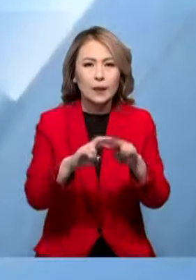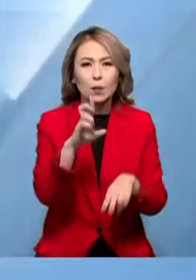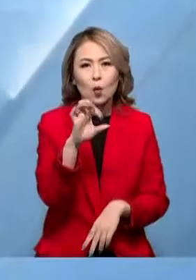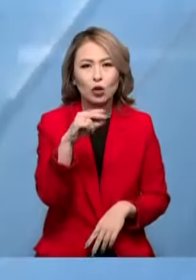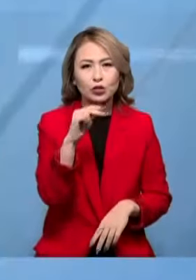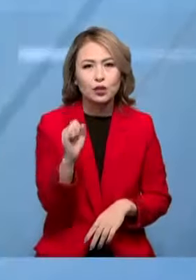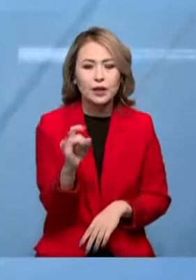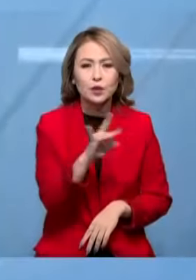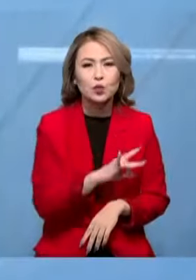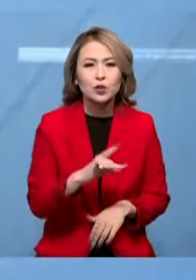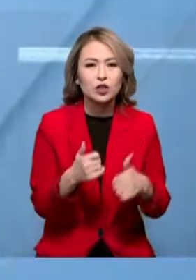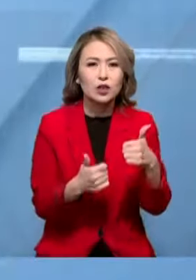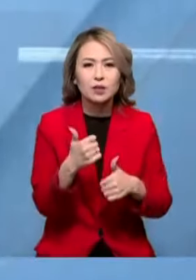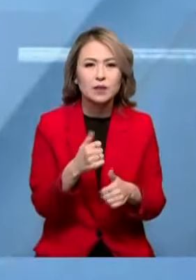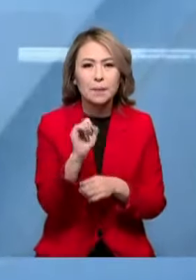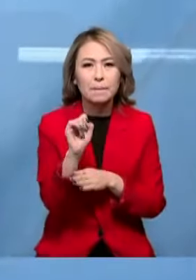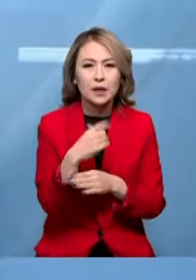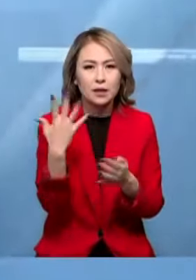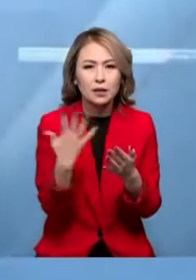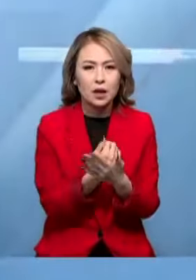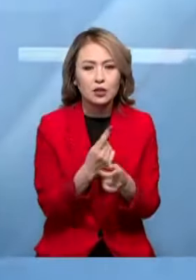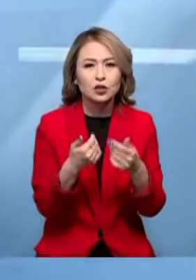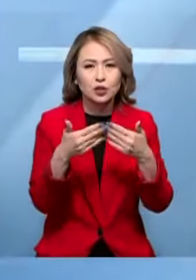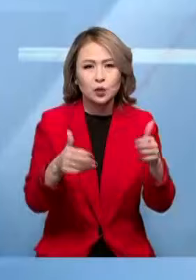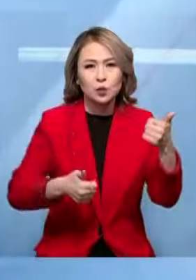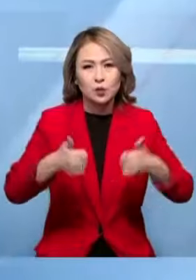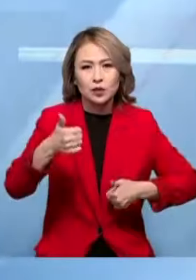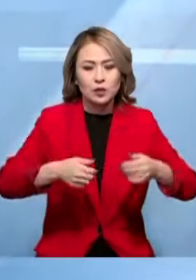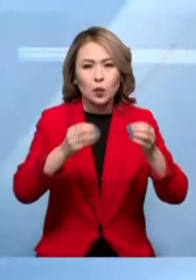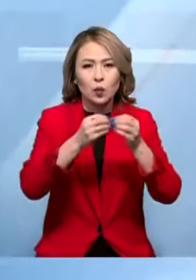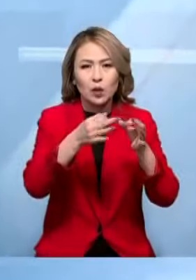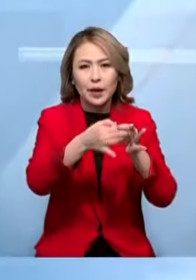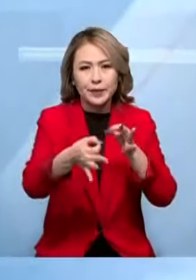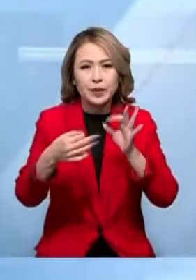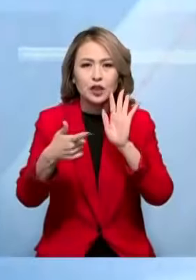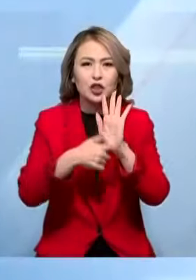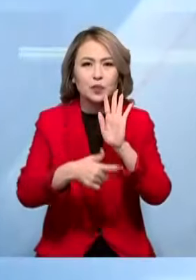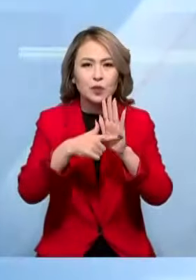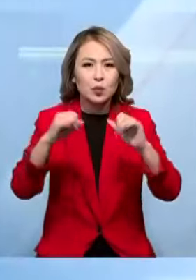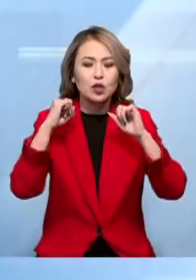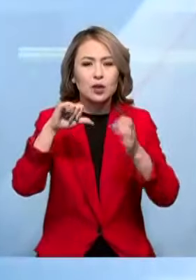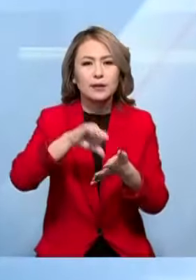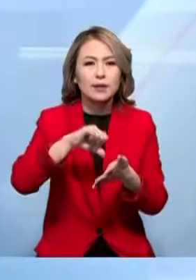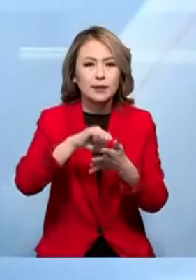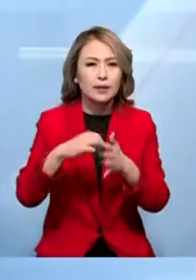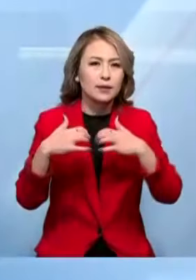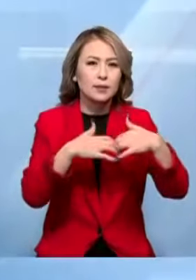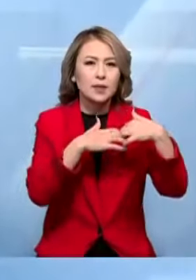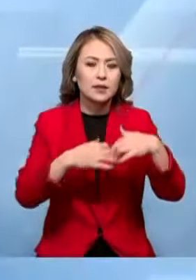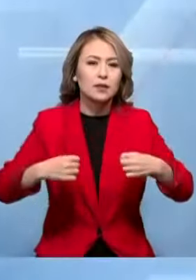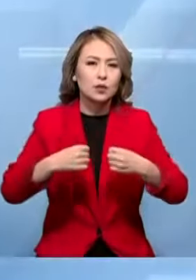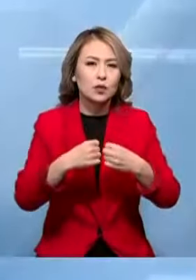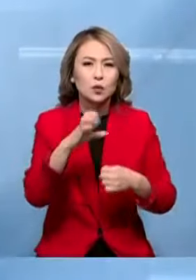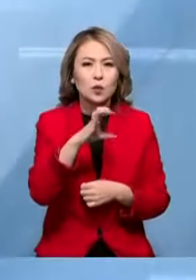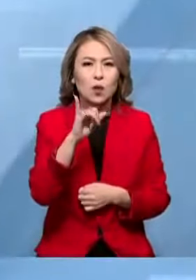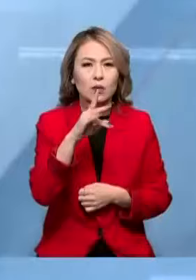Астанада бочадан республикалық жарыстың жеңімпаздары марапатталды. Ашық турнирге еліміздің 10 аймағынан 70 спортшы қатысты. Тартысты